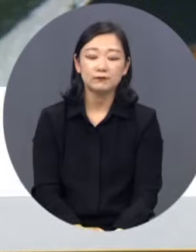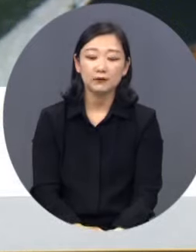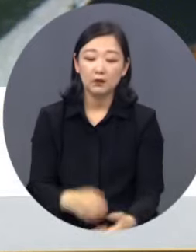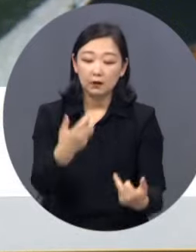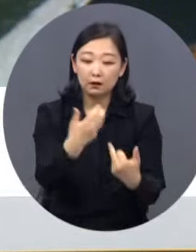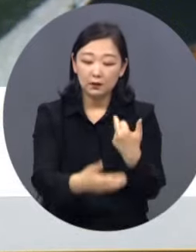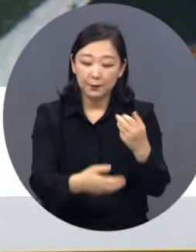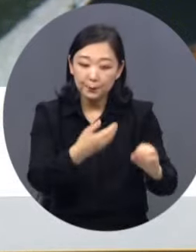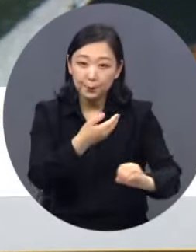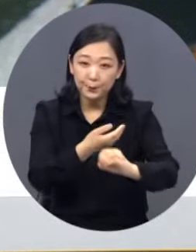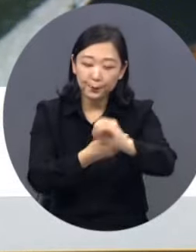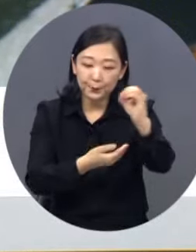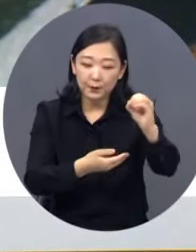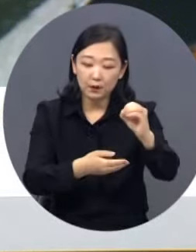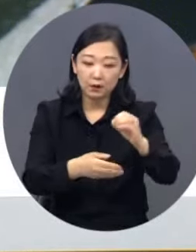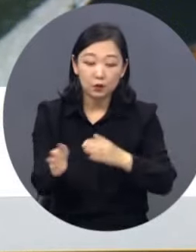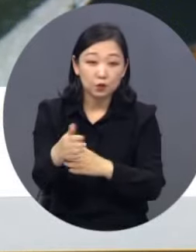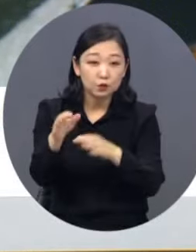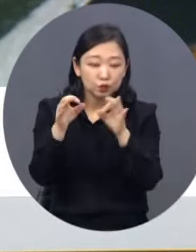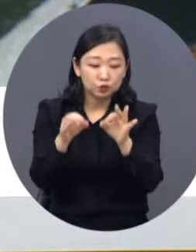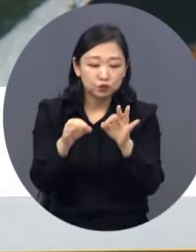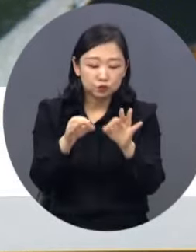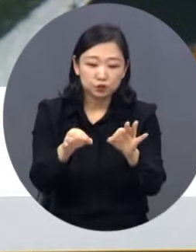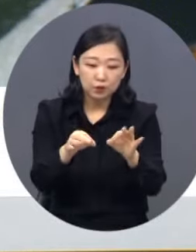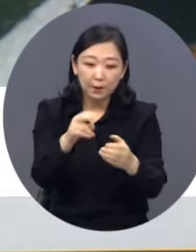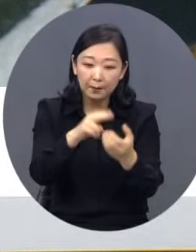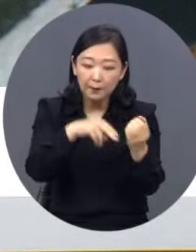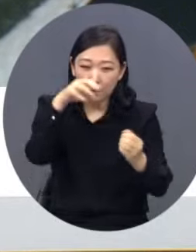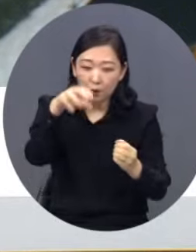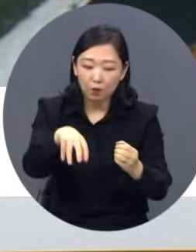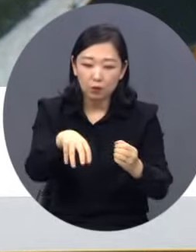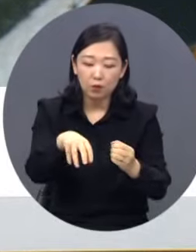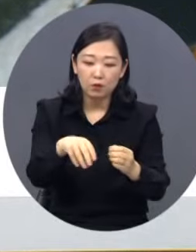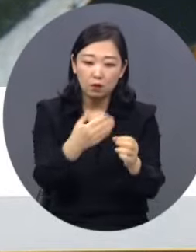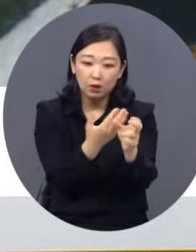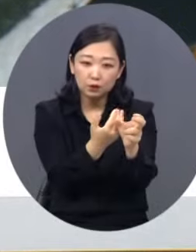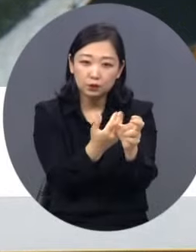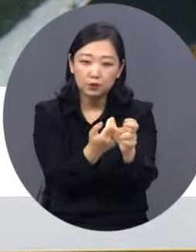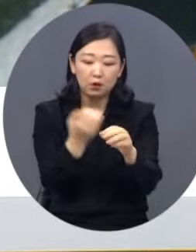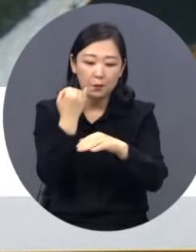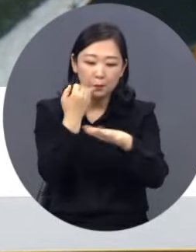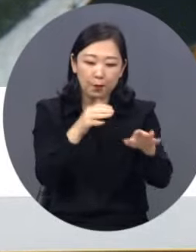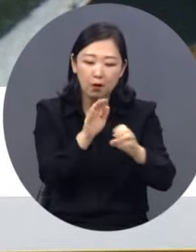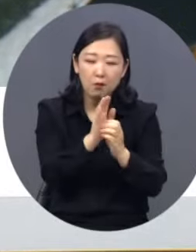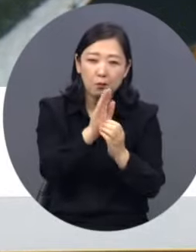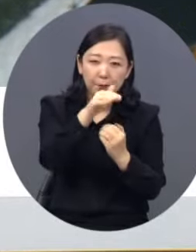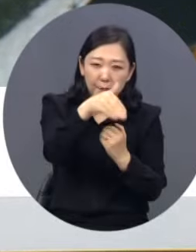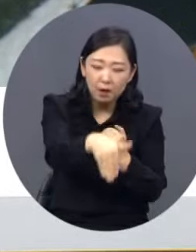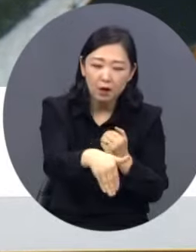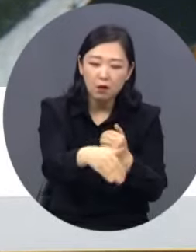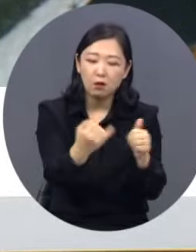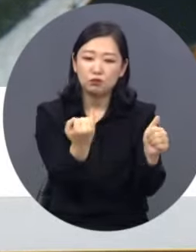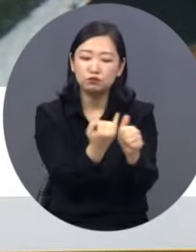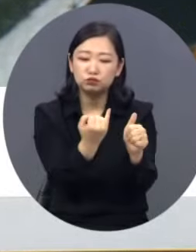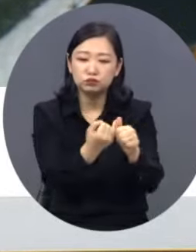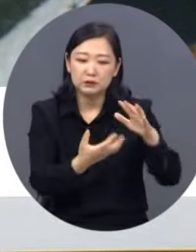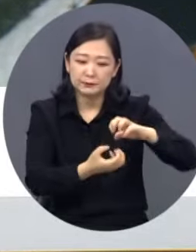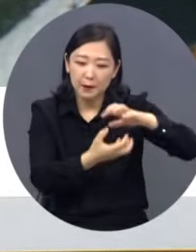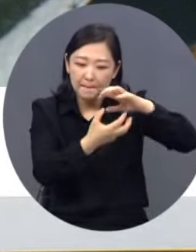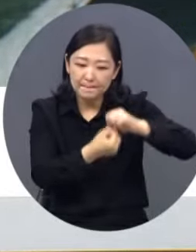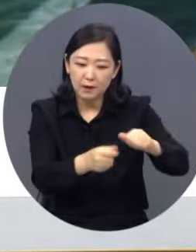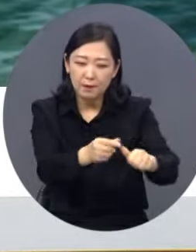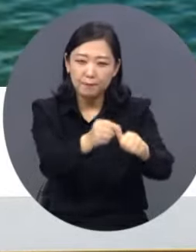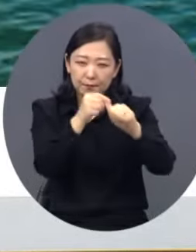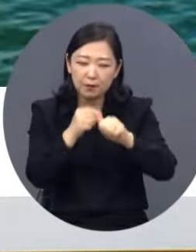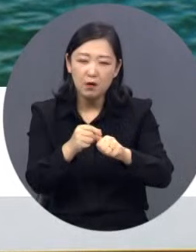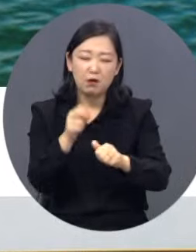서귀포시 성산포 수협 위판정에서 트럭이 바다로 추락해 차에 타고 있던 노부부가 심정지 상태로 구조되긴 했지만 현재